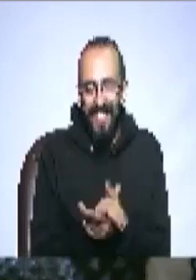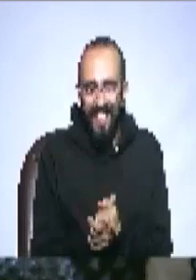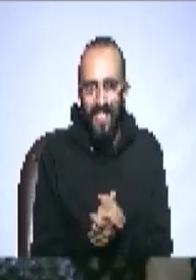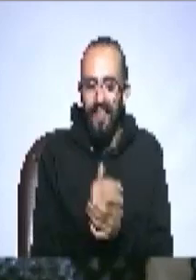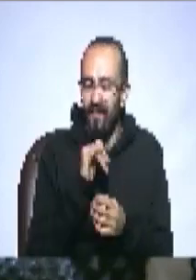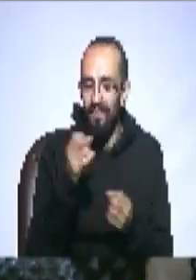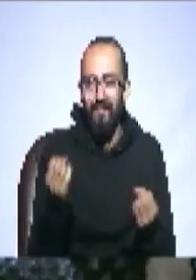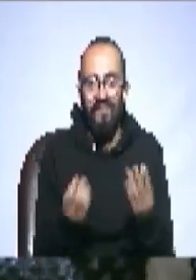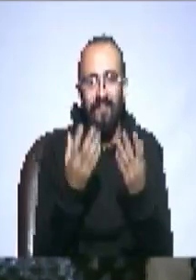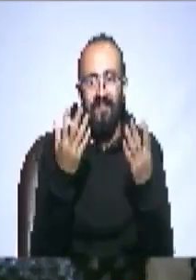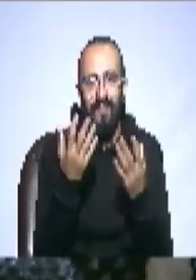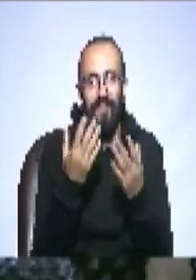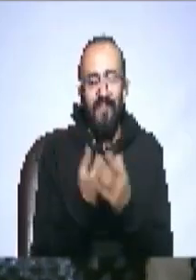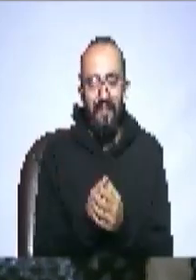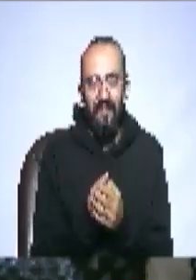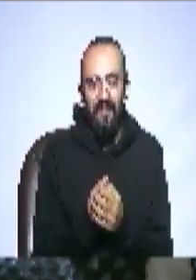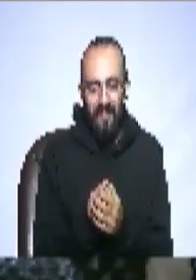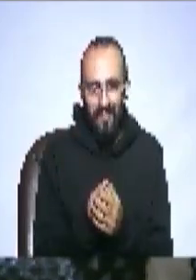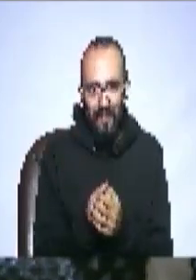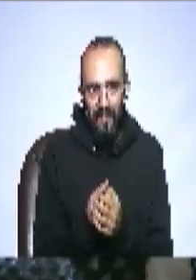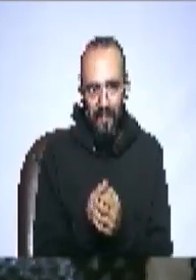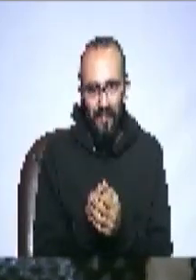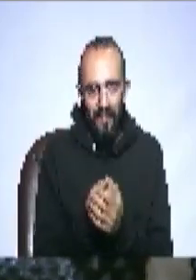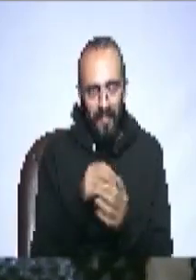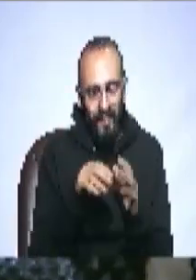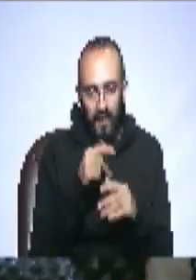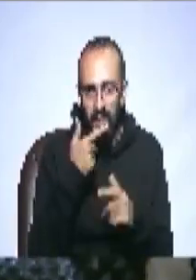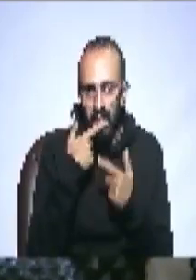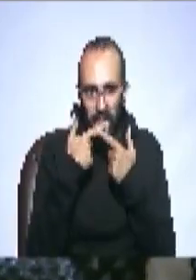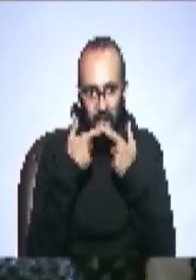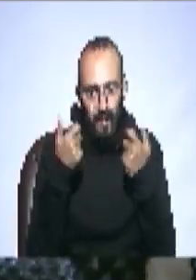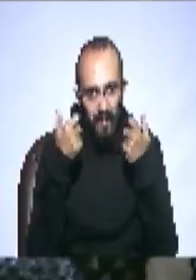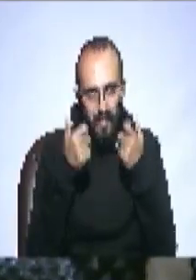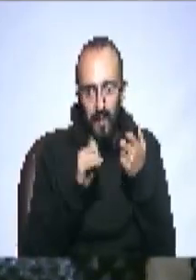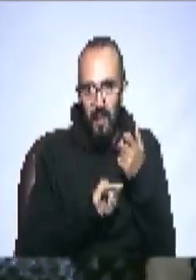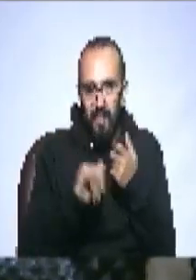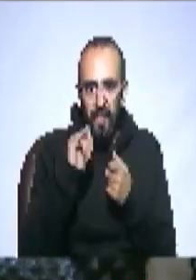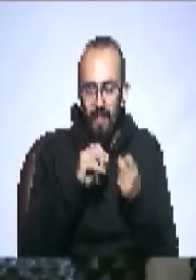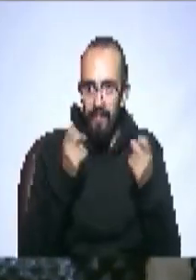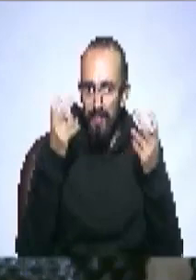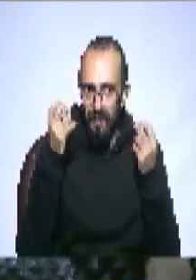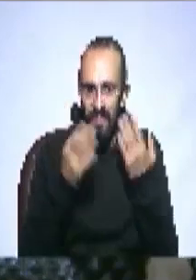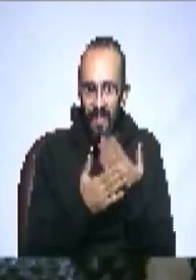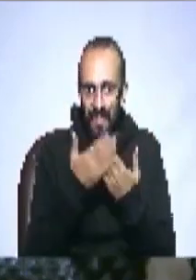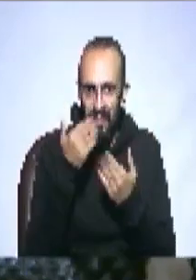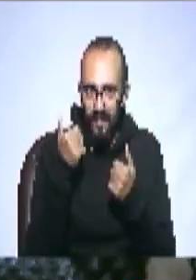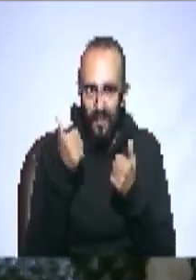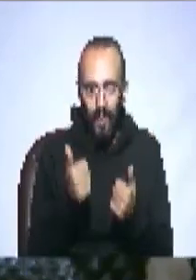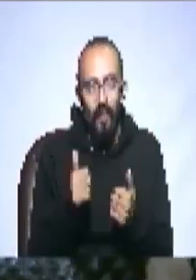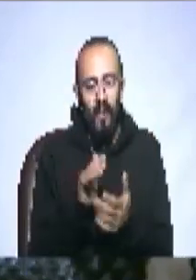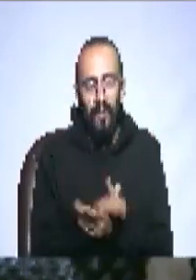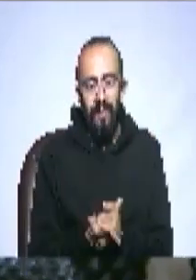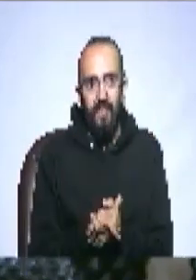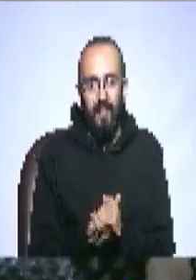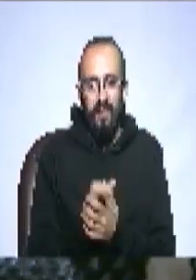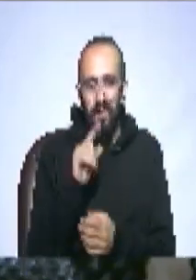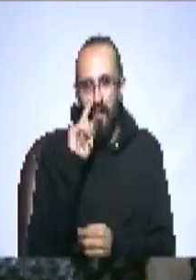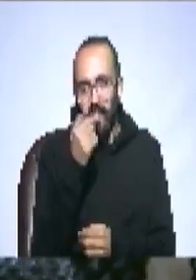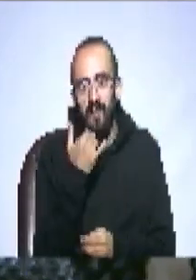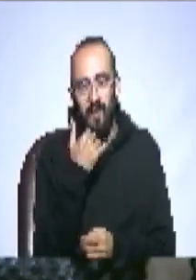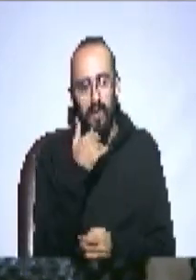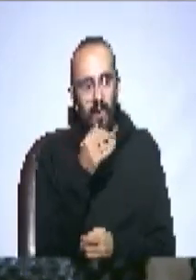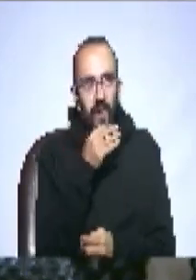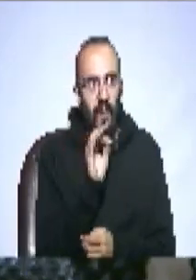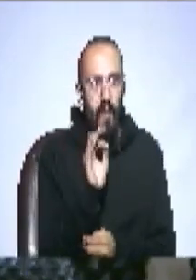دايما متالق يا شيف. تسلم ايدك، نورت واكلك حلو جدا دايما. كل مره بتبدع كده وتعمل حاجات مختلفه، ما نبقاش زهقانين كده